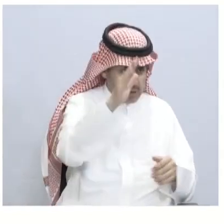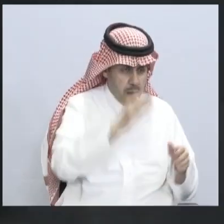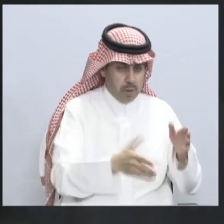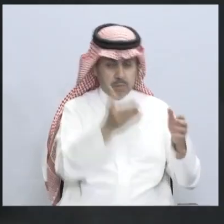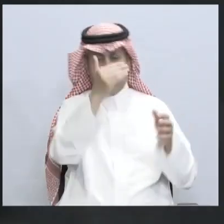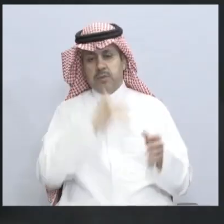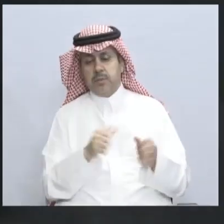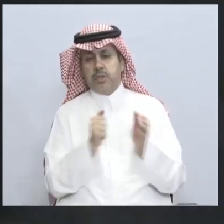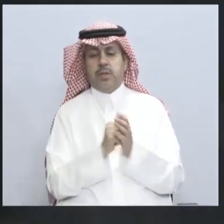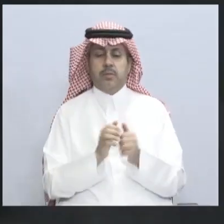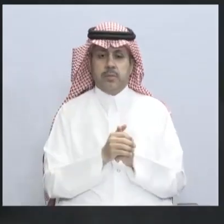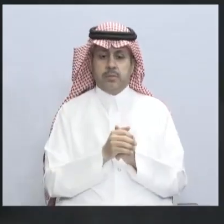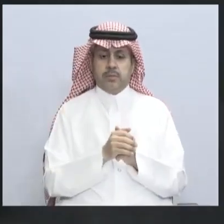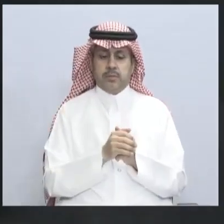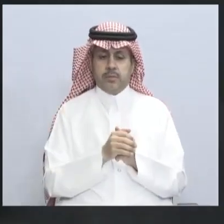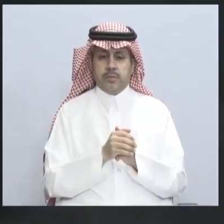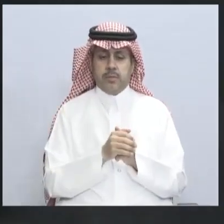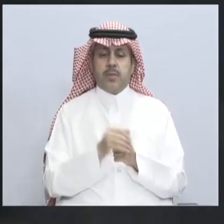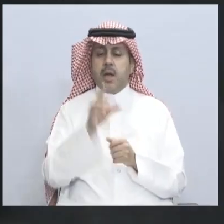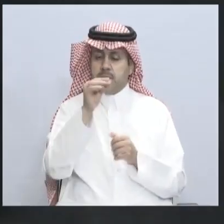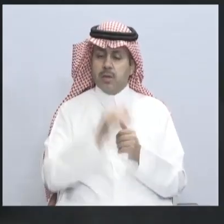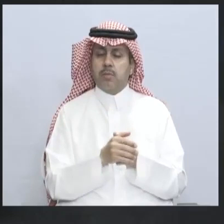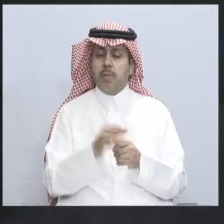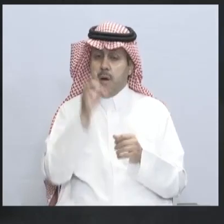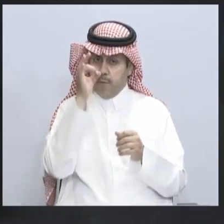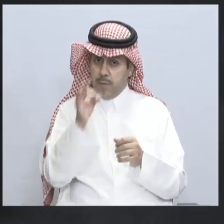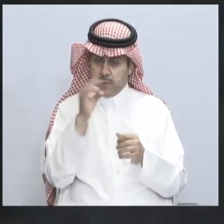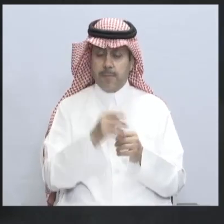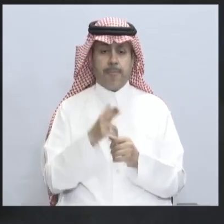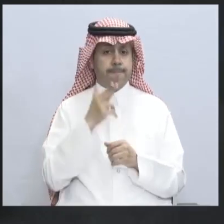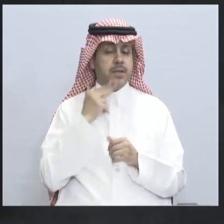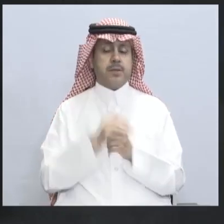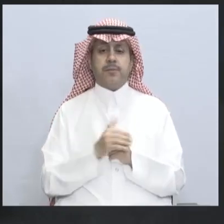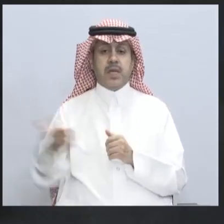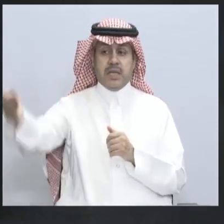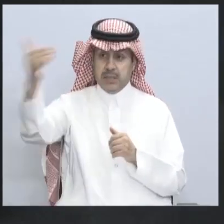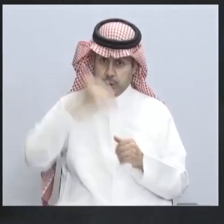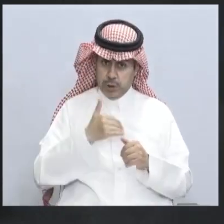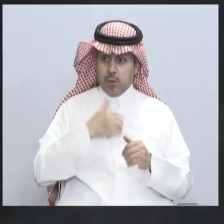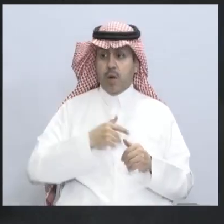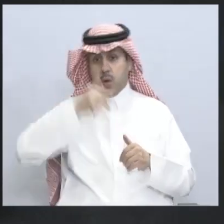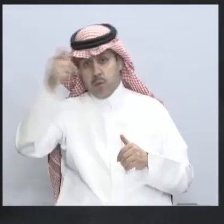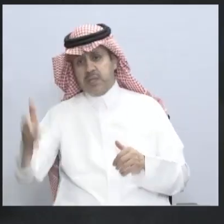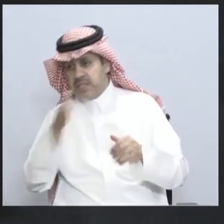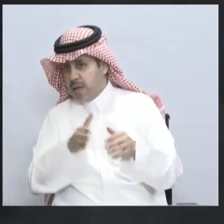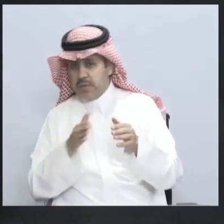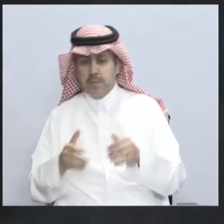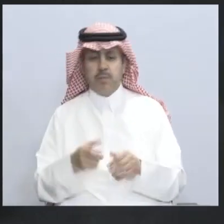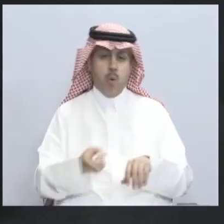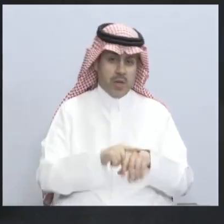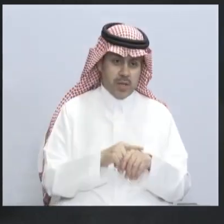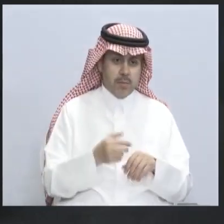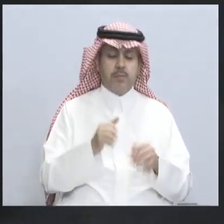ما رايكم احسنتم يا ابنائي الطلاب بلا شك انه امر حسن وقد حثت الشريعه